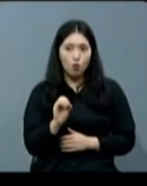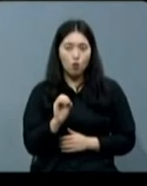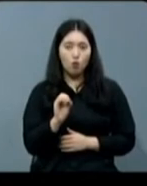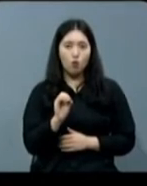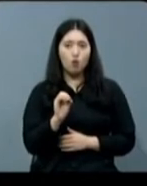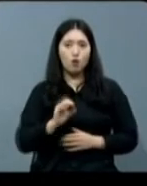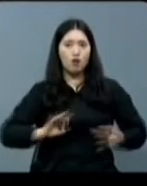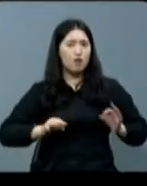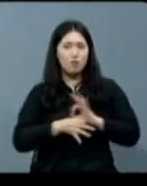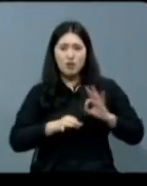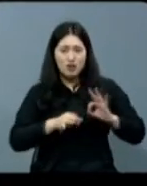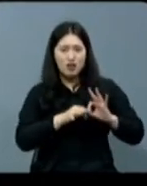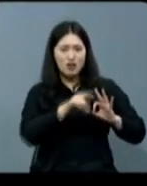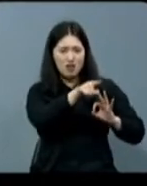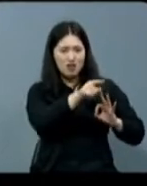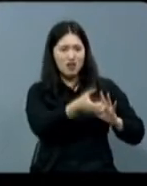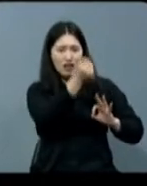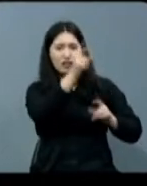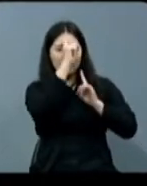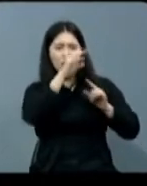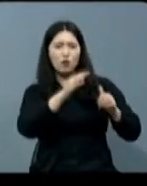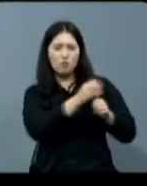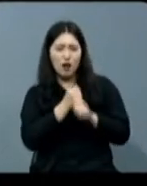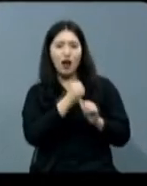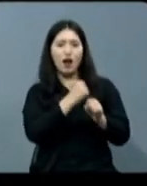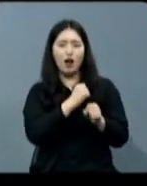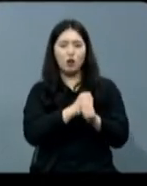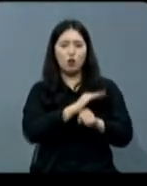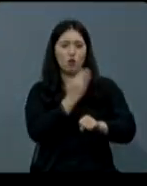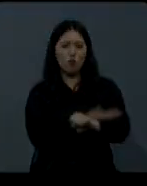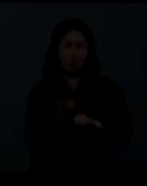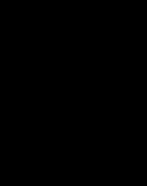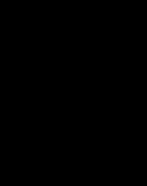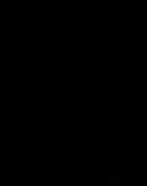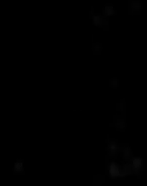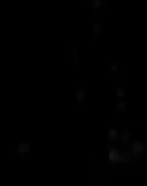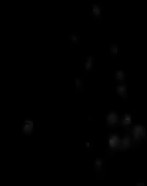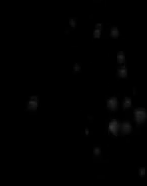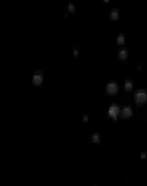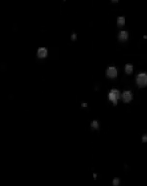덩어리 이재명을 반드시 잡고 정권 탈환을 하도록 하겠습니다.